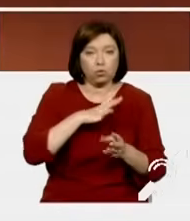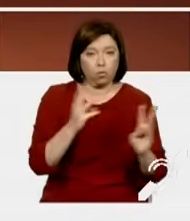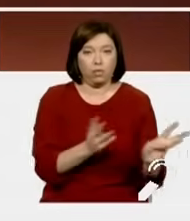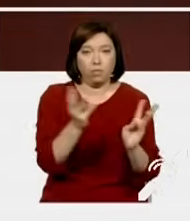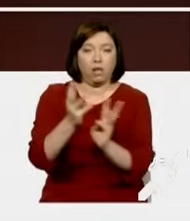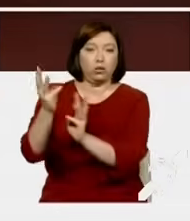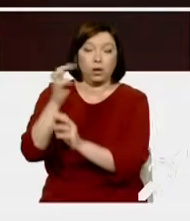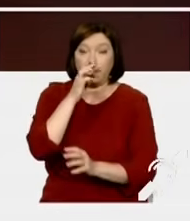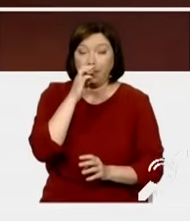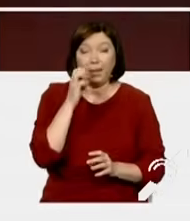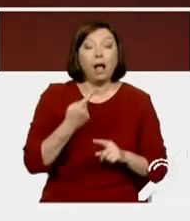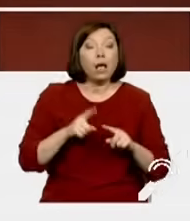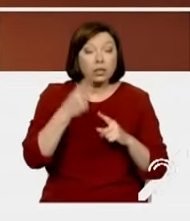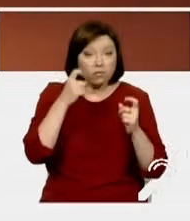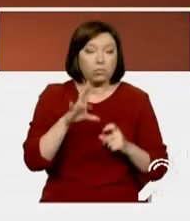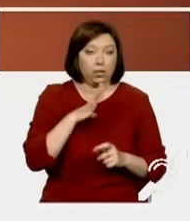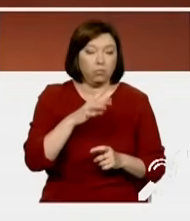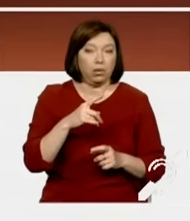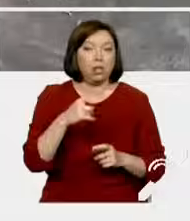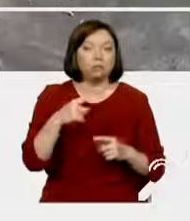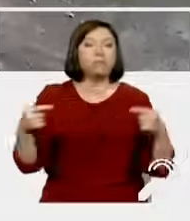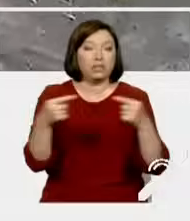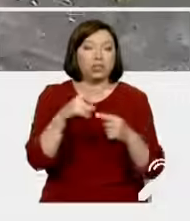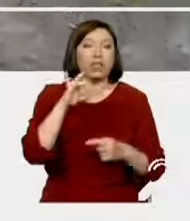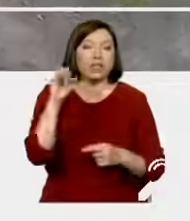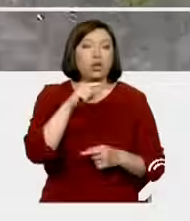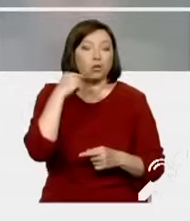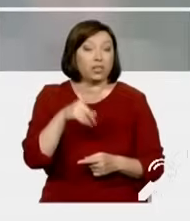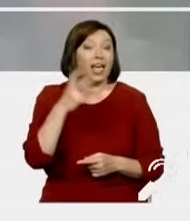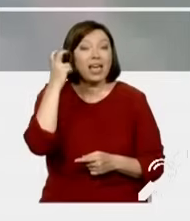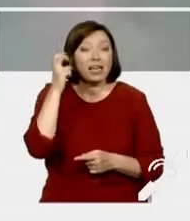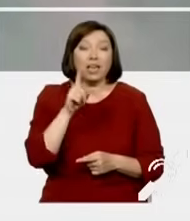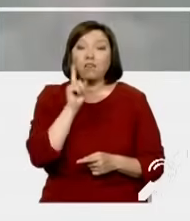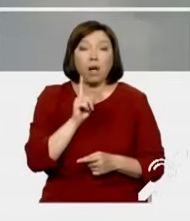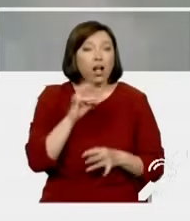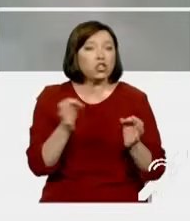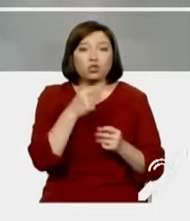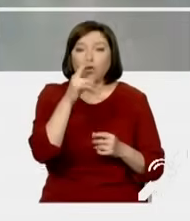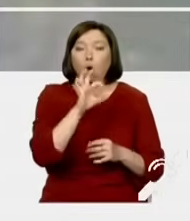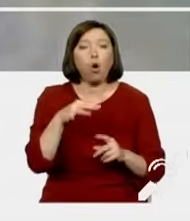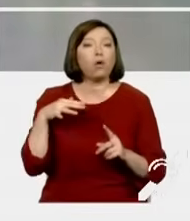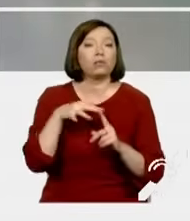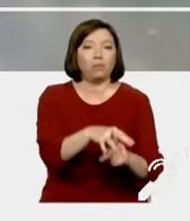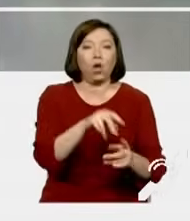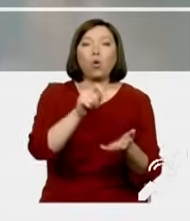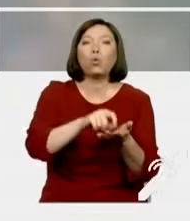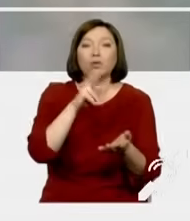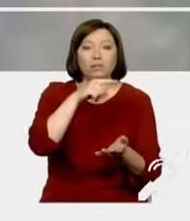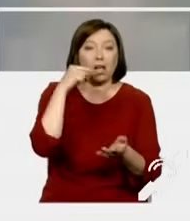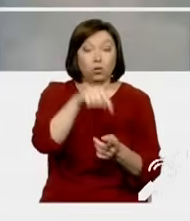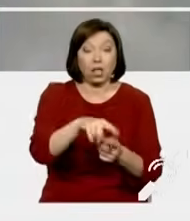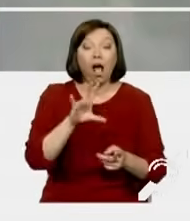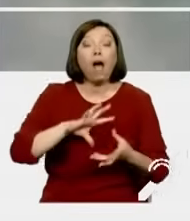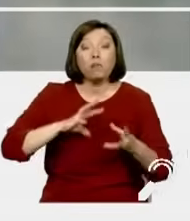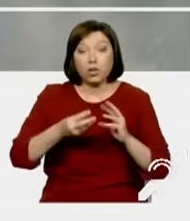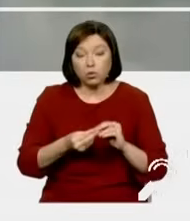incendiat, informație care a fost confirmată și de autoritățile ruse. Kievul nu a comentat în primele zile incursiunea trupelor sale pe teritoriul Federației Ruse. În cele din